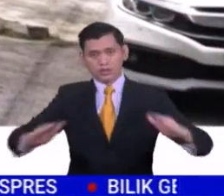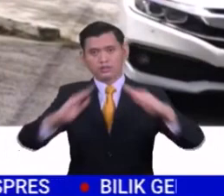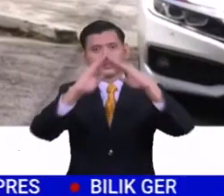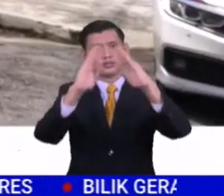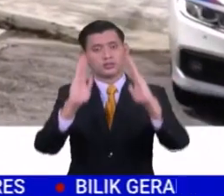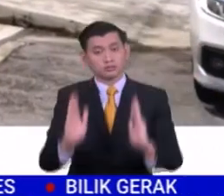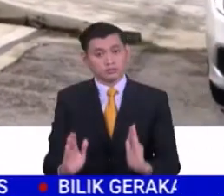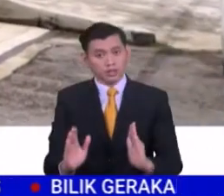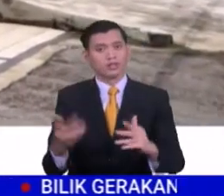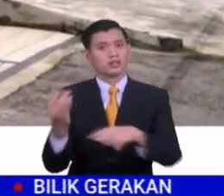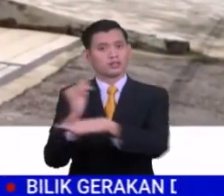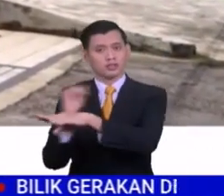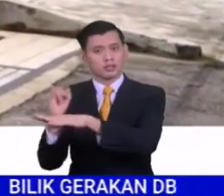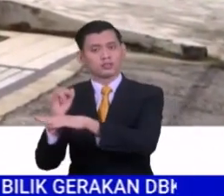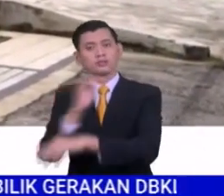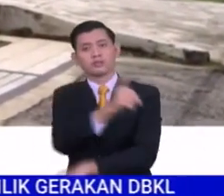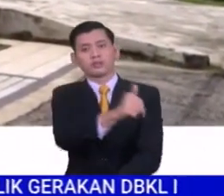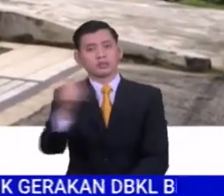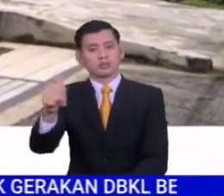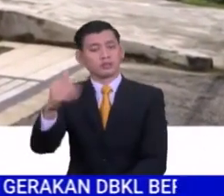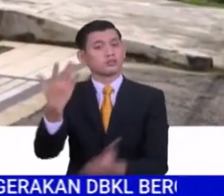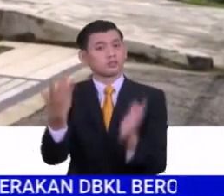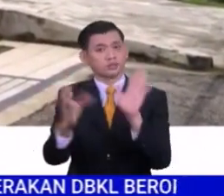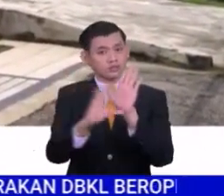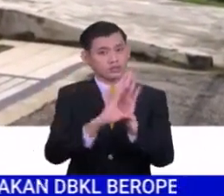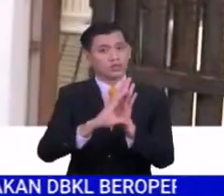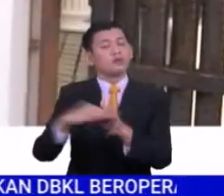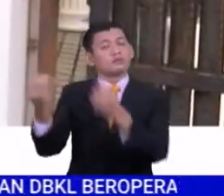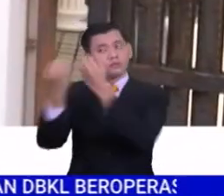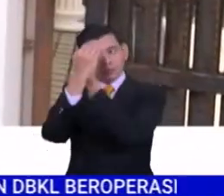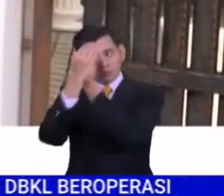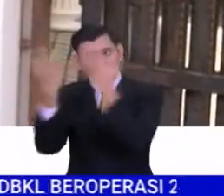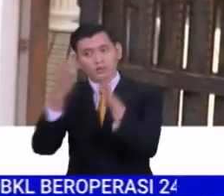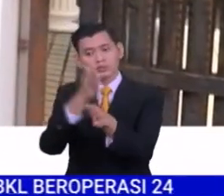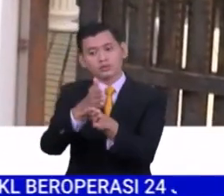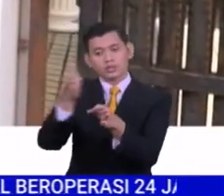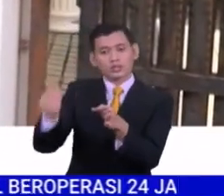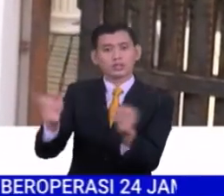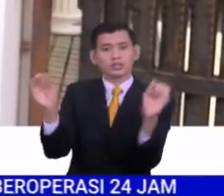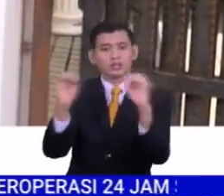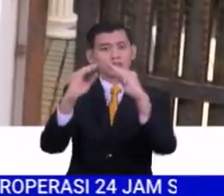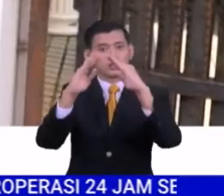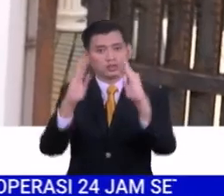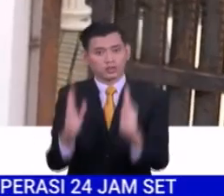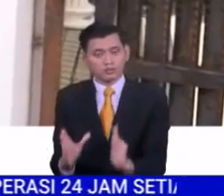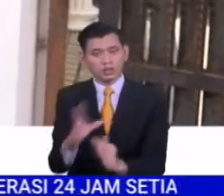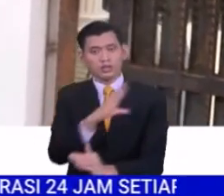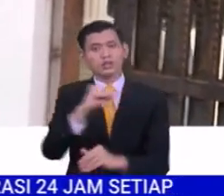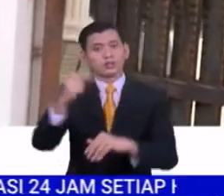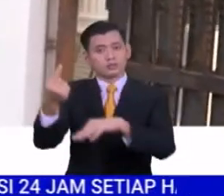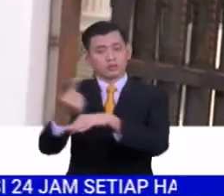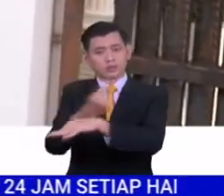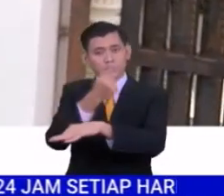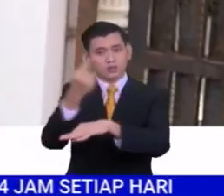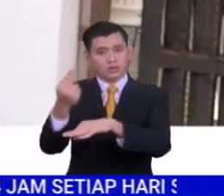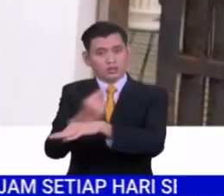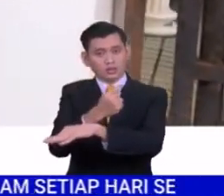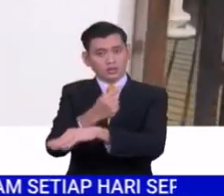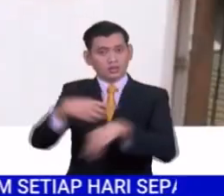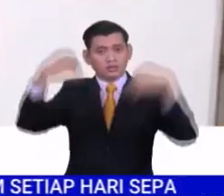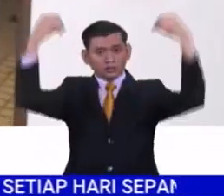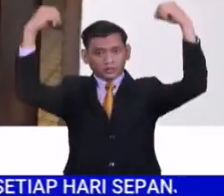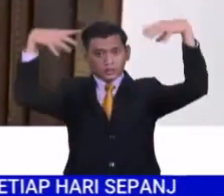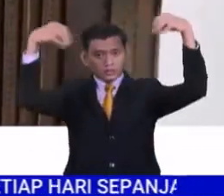masing-masing. Ia termasuk memaklumkan kepada jiran tentang ketiadaan mereka di rumah selain menggunakan lampu automatik